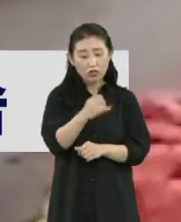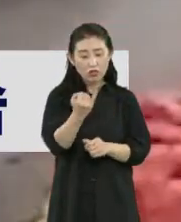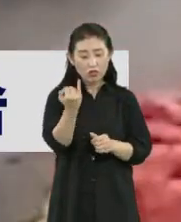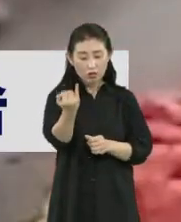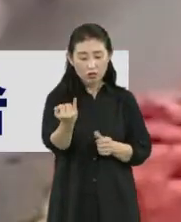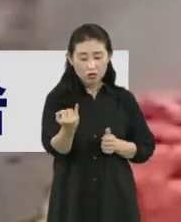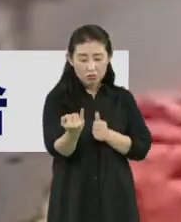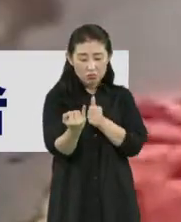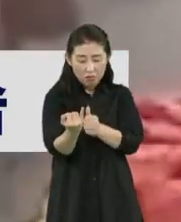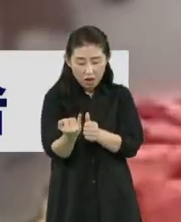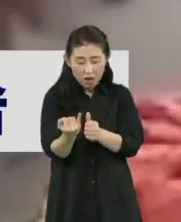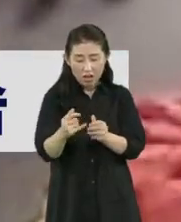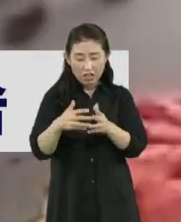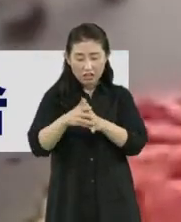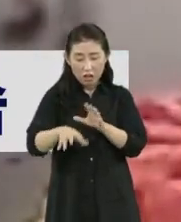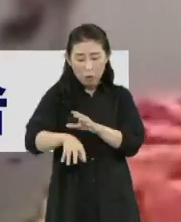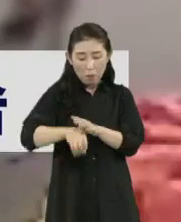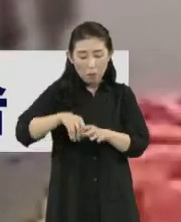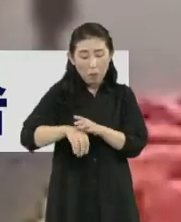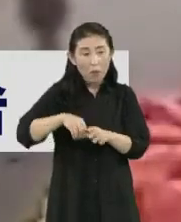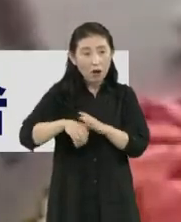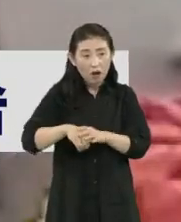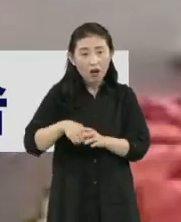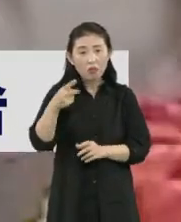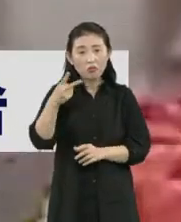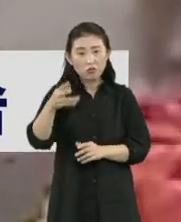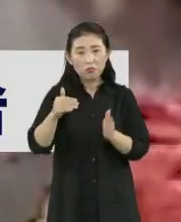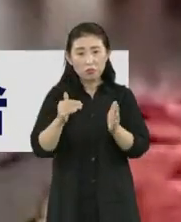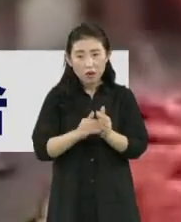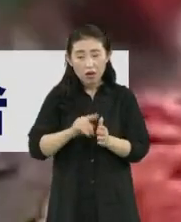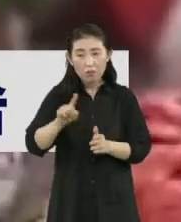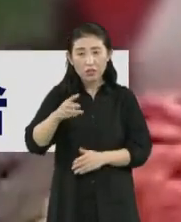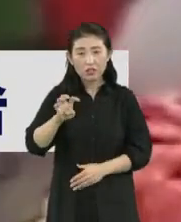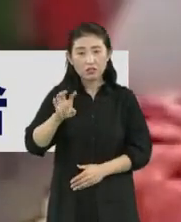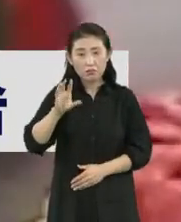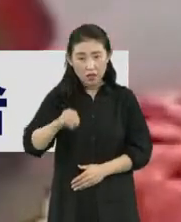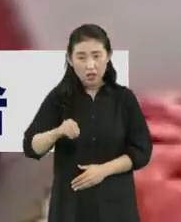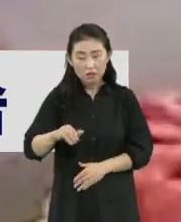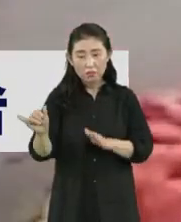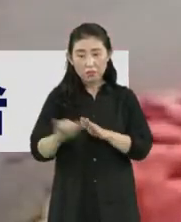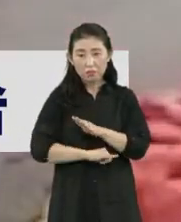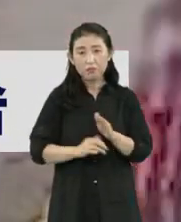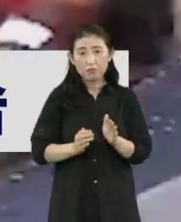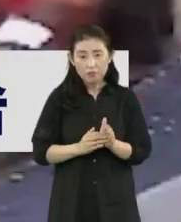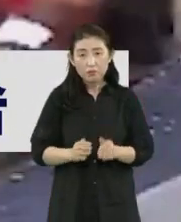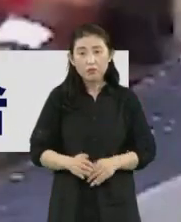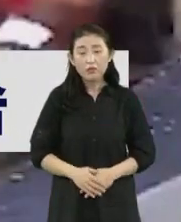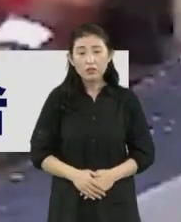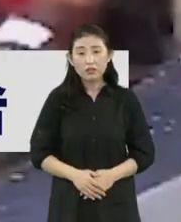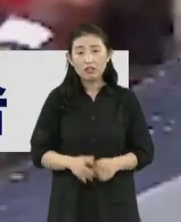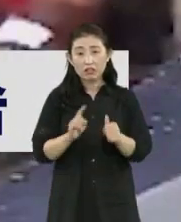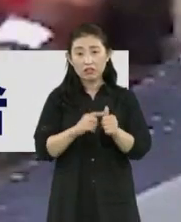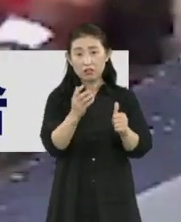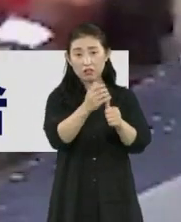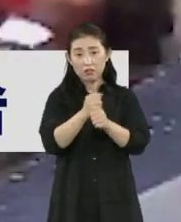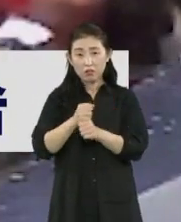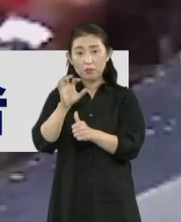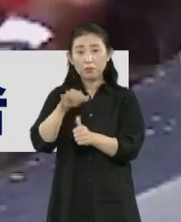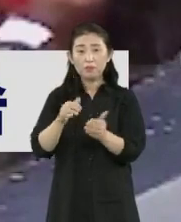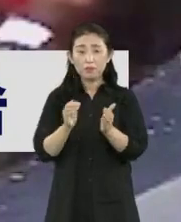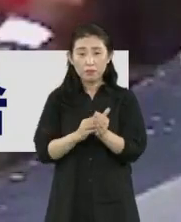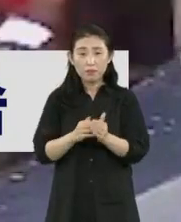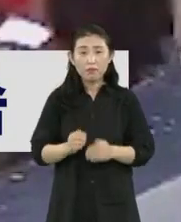가방에 있는 지갑을 훔치는 수법으로 두 차례에 걸쳐 140만 원 상당의 금품을 훔친 혐의로 A씨를